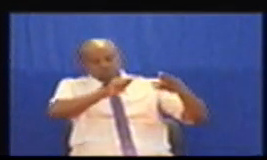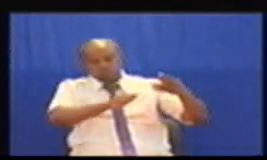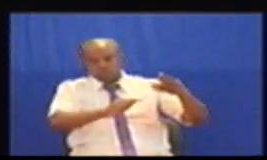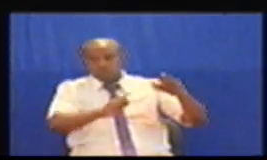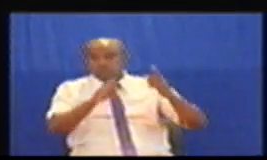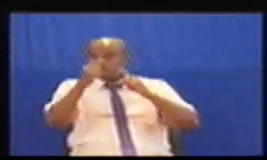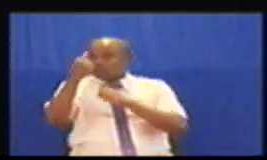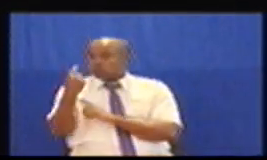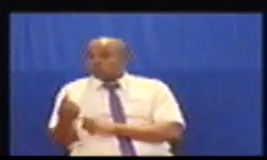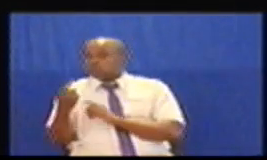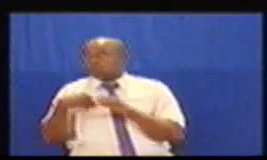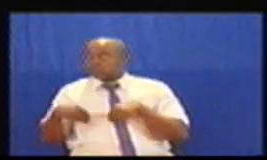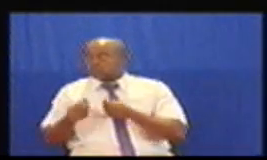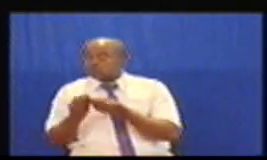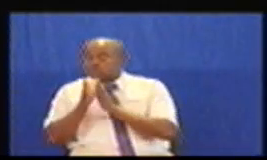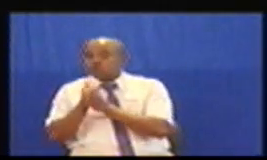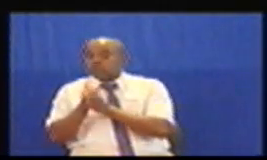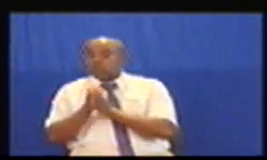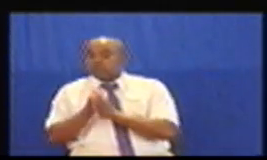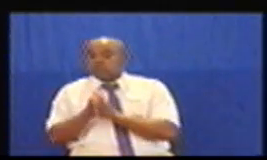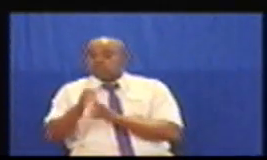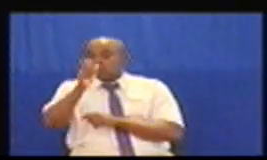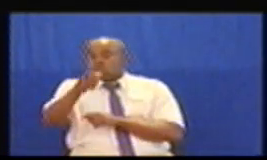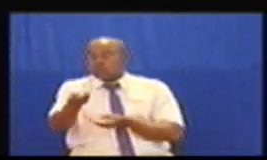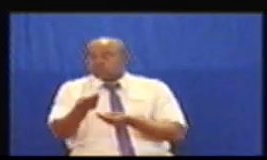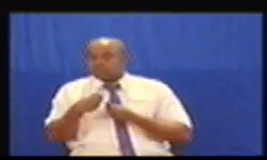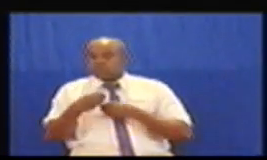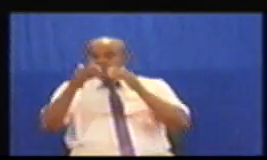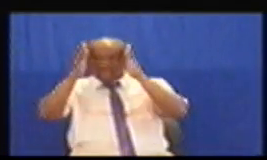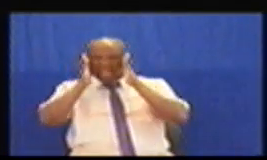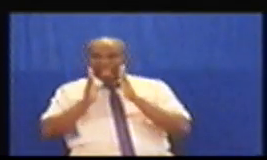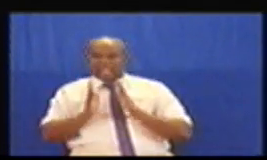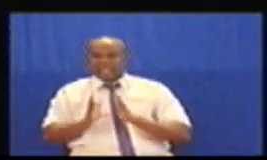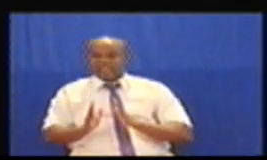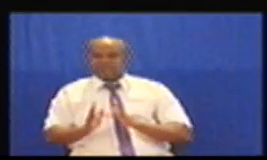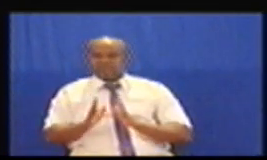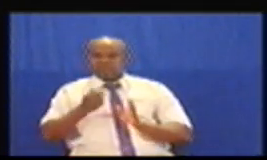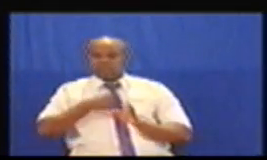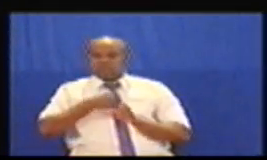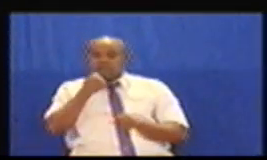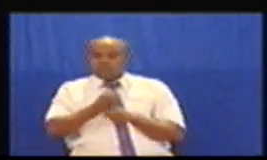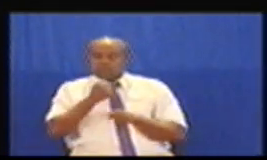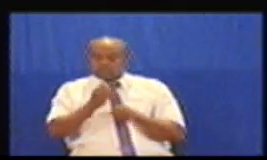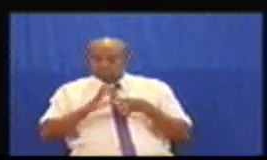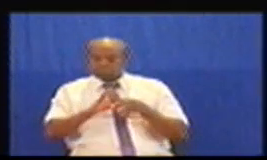Natoa shukrani kwa wale ambao wamenipa heshima kwamba nafanya nao kazi vizuri.